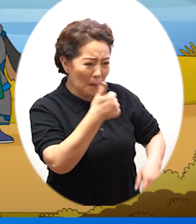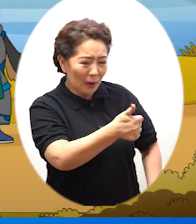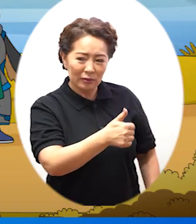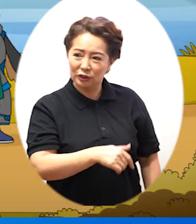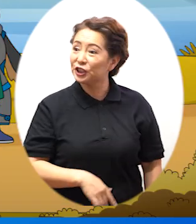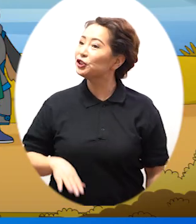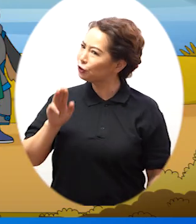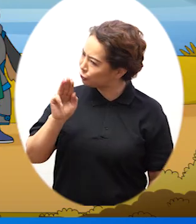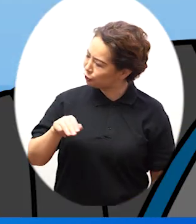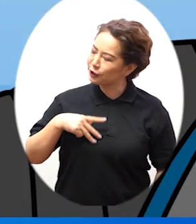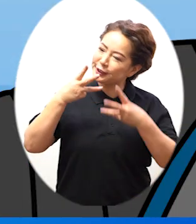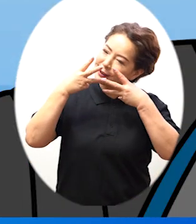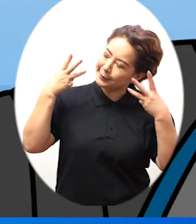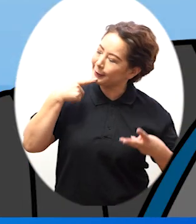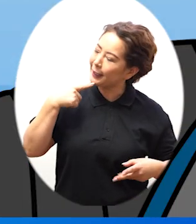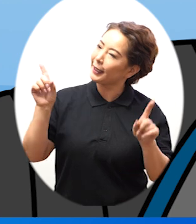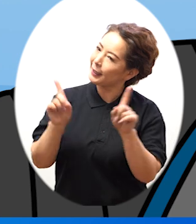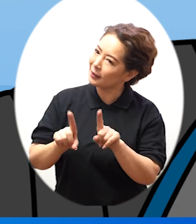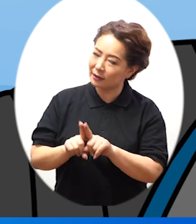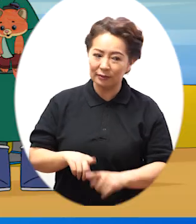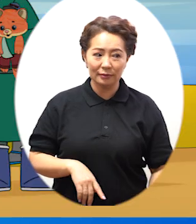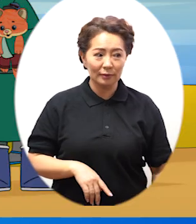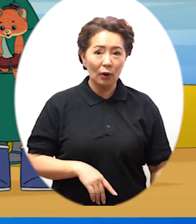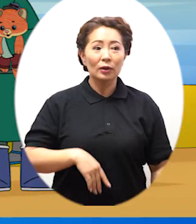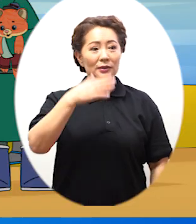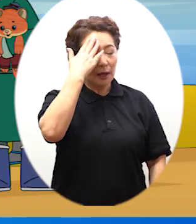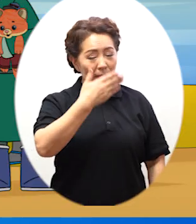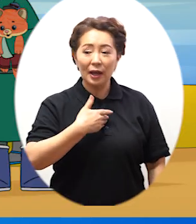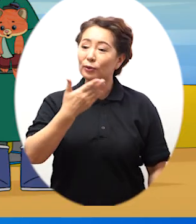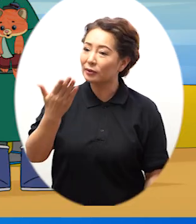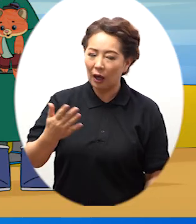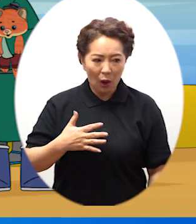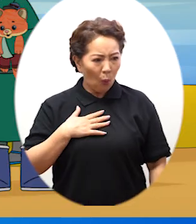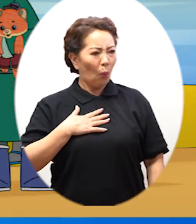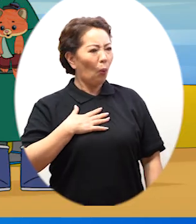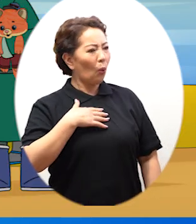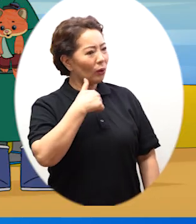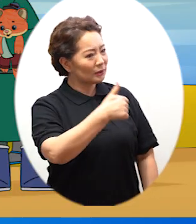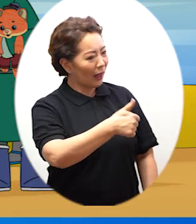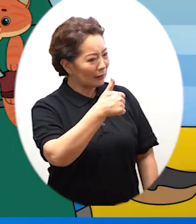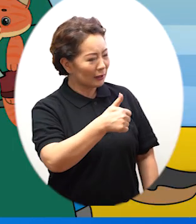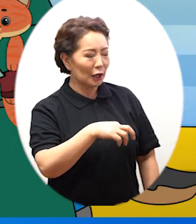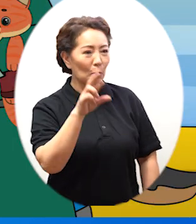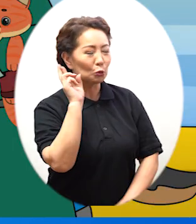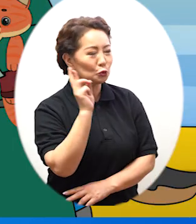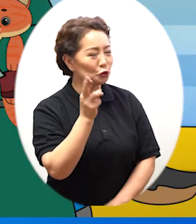цасан хүртэл ярин шүү дээ. Сайн байна уу та? Өө сайн. Ямар сони юм бэ?